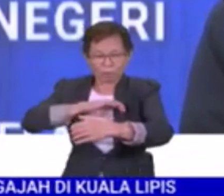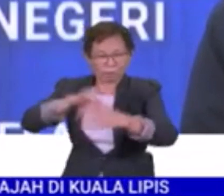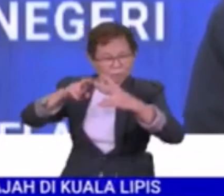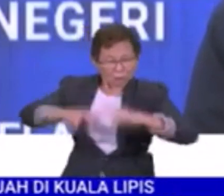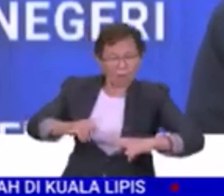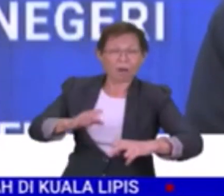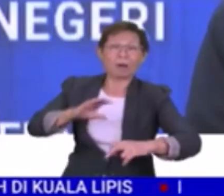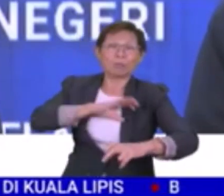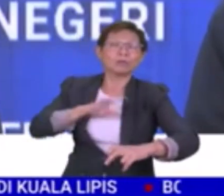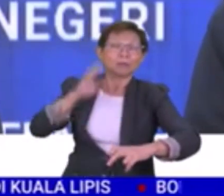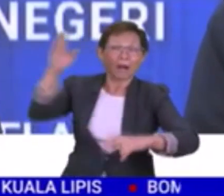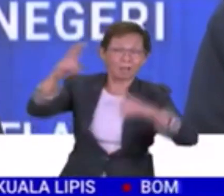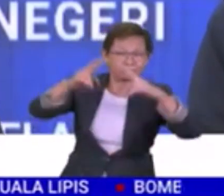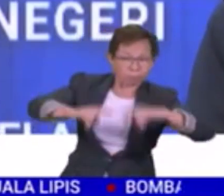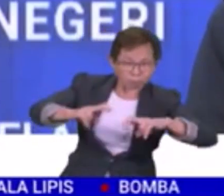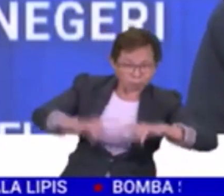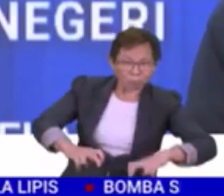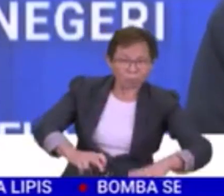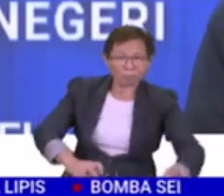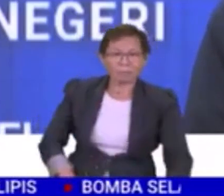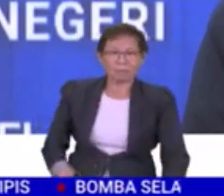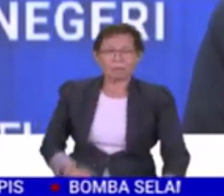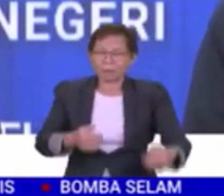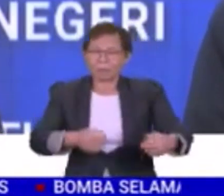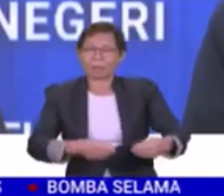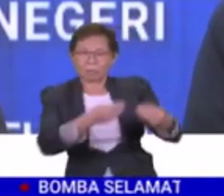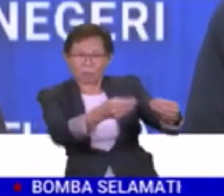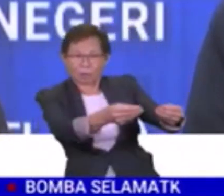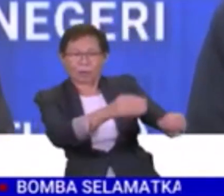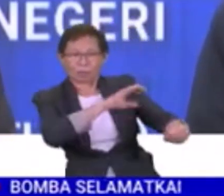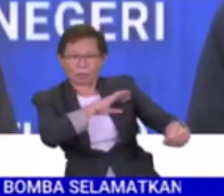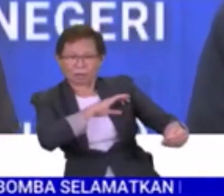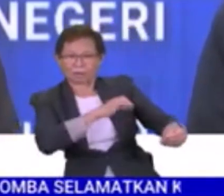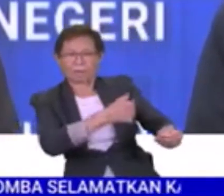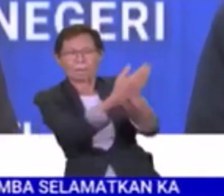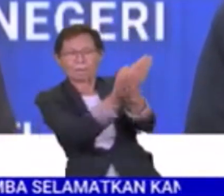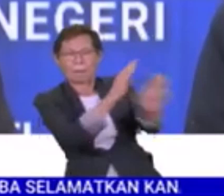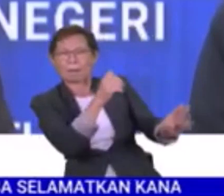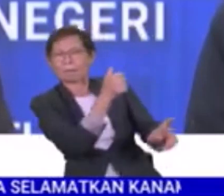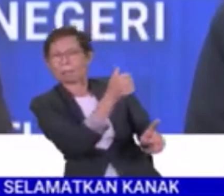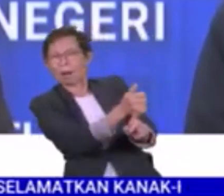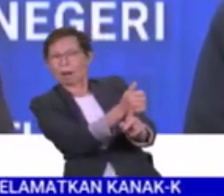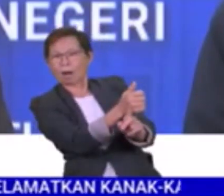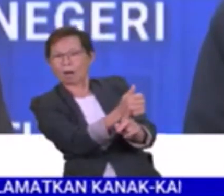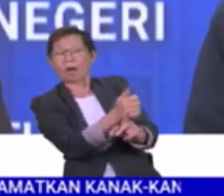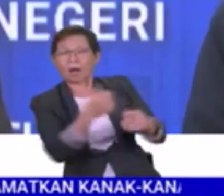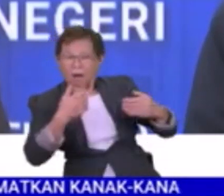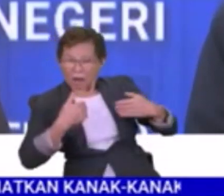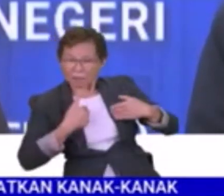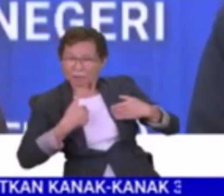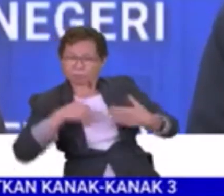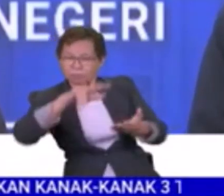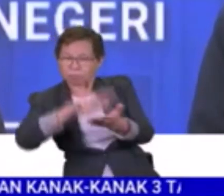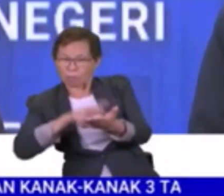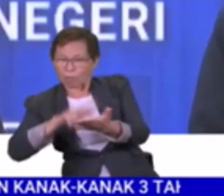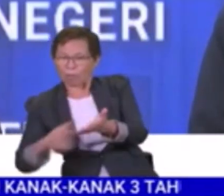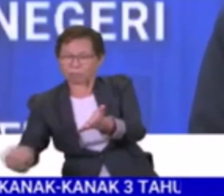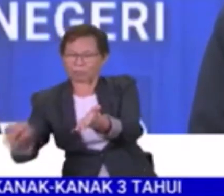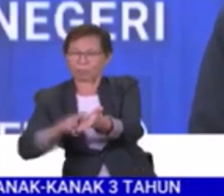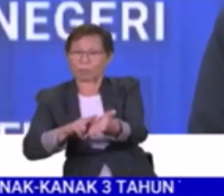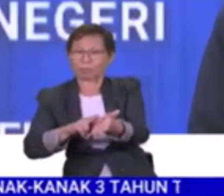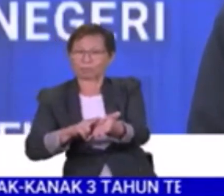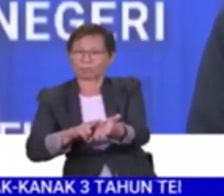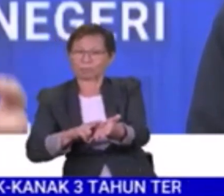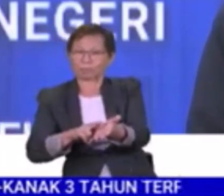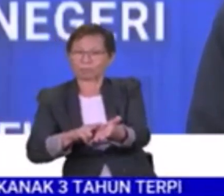polis akan membuat demikian. Dia beri mereka ruang kebebasan sepenuhnya berdasar kepada merit of the report